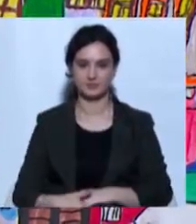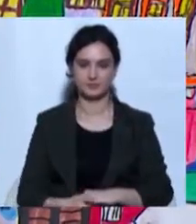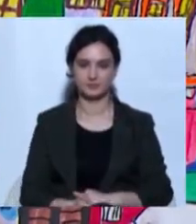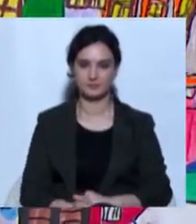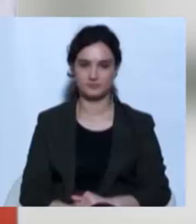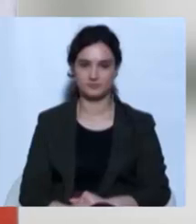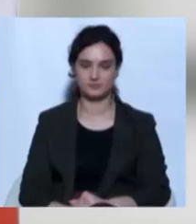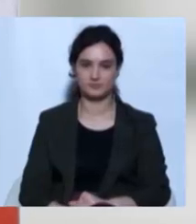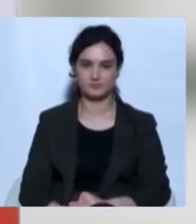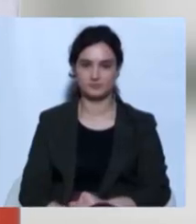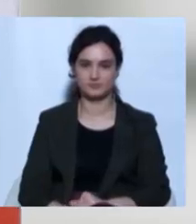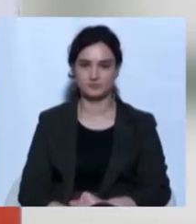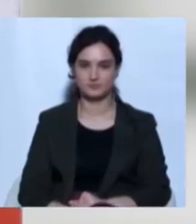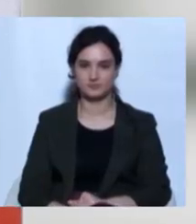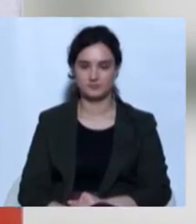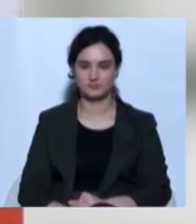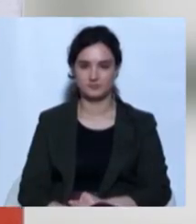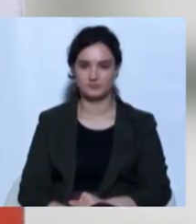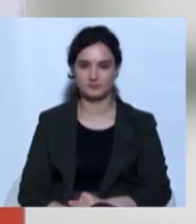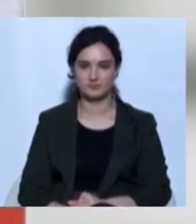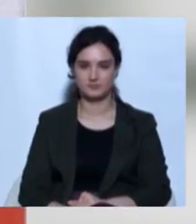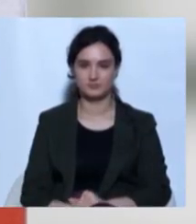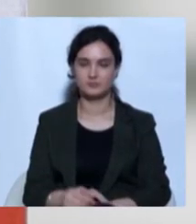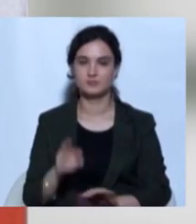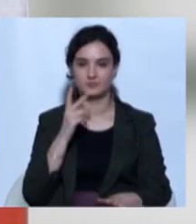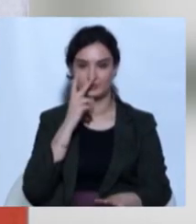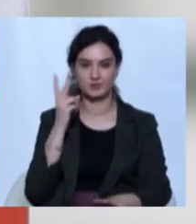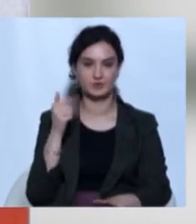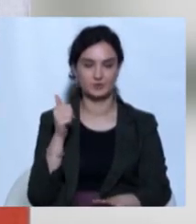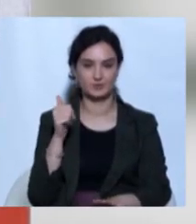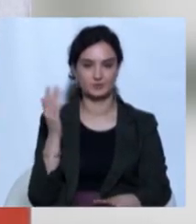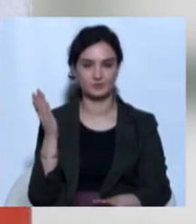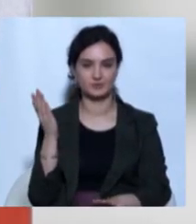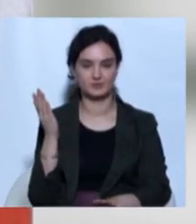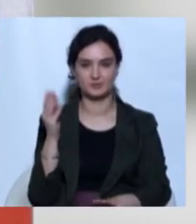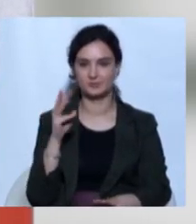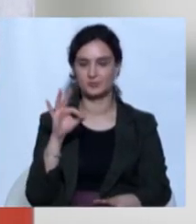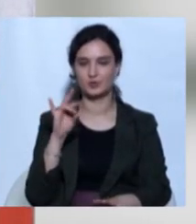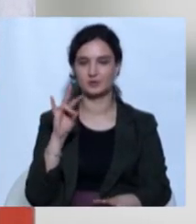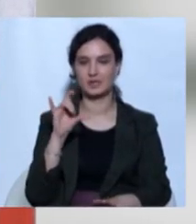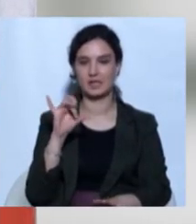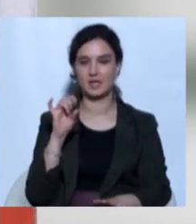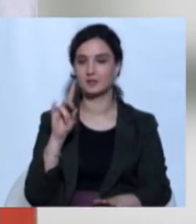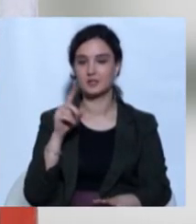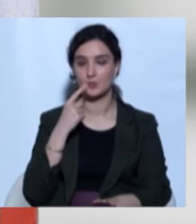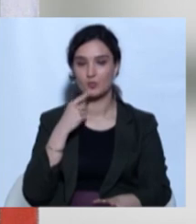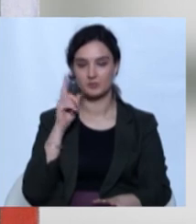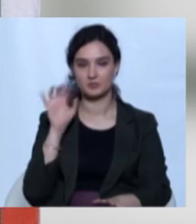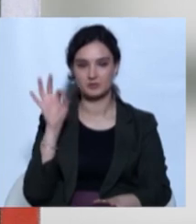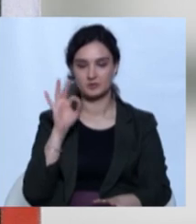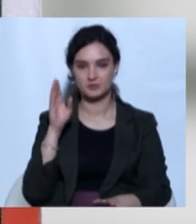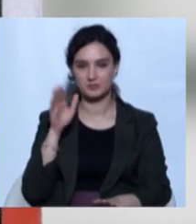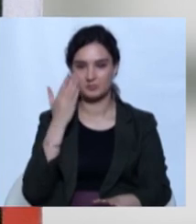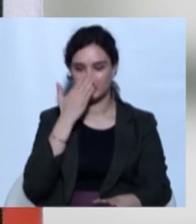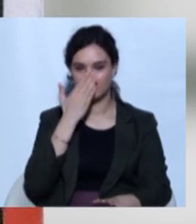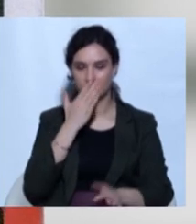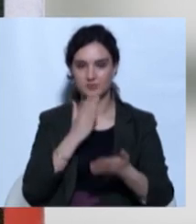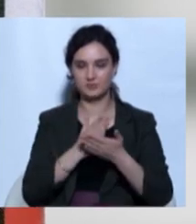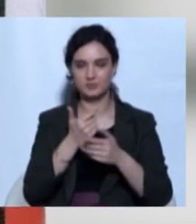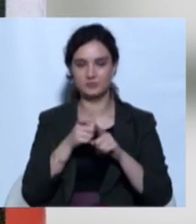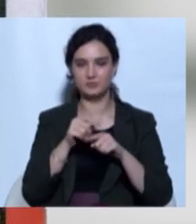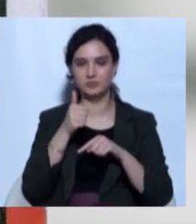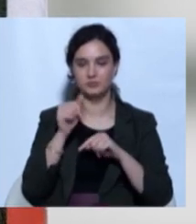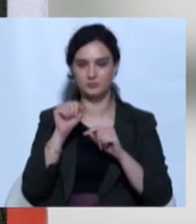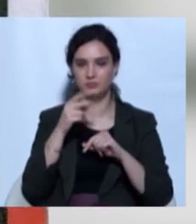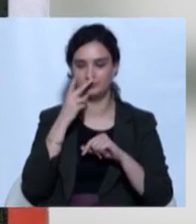გადაკვეთა. აი შეხედეთ როგორია. და მონდრიანს ეცეთ რას ამბობენ. ფილმია ძალიან კარგი,